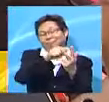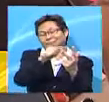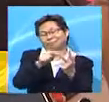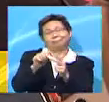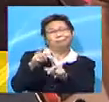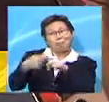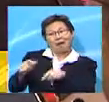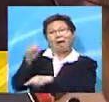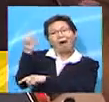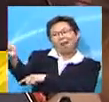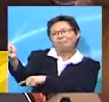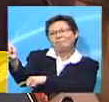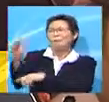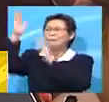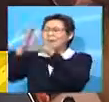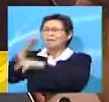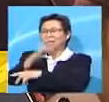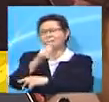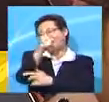and Singaporeans